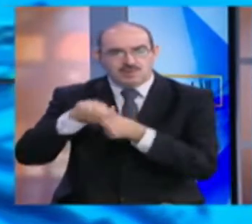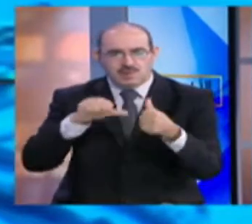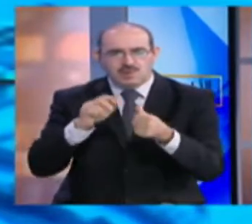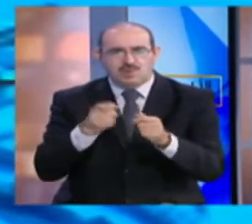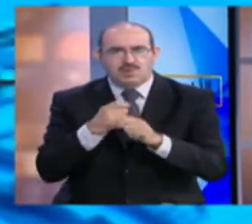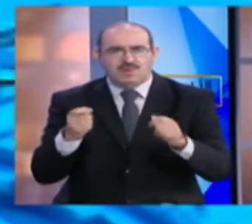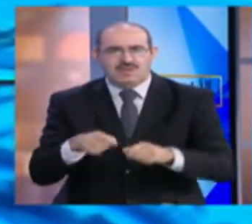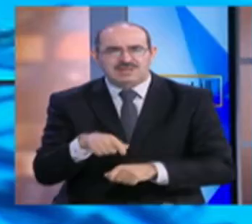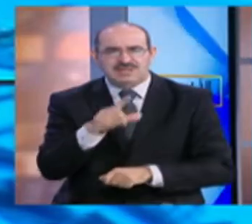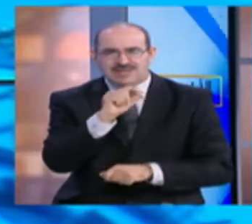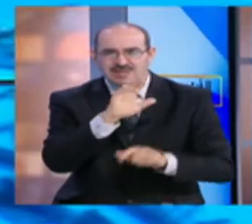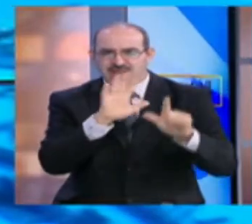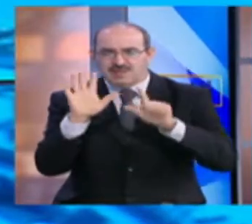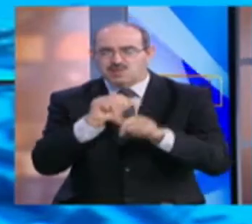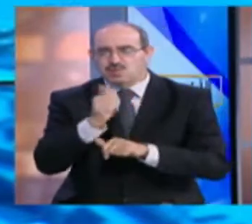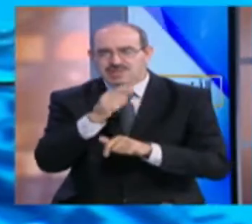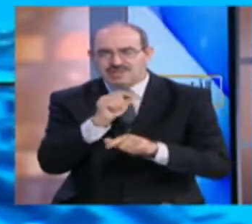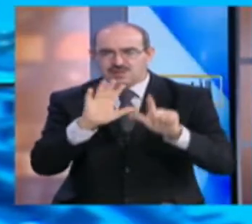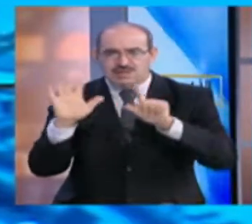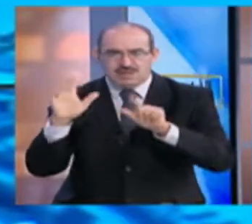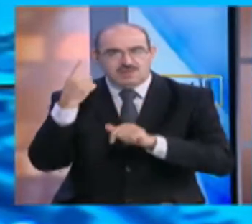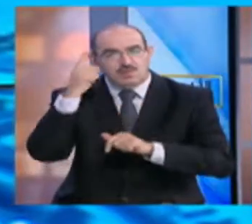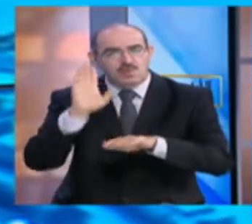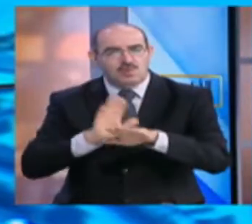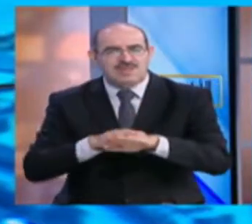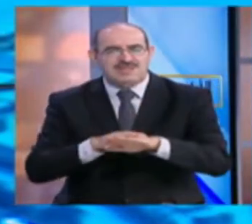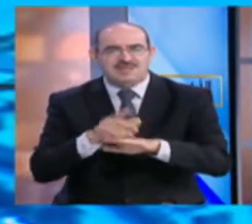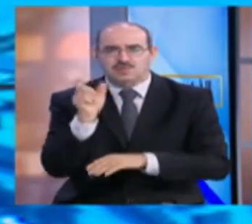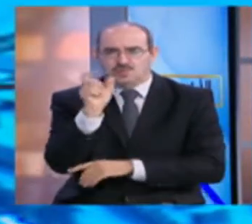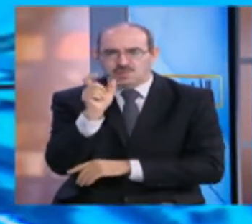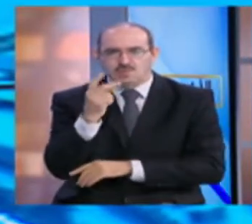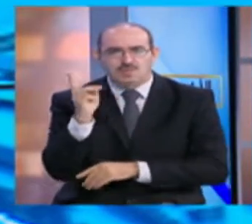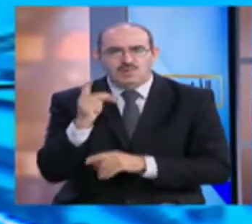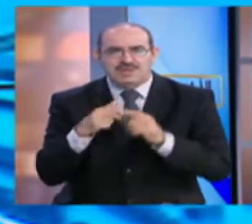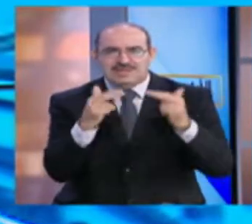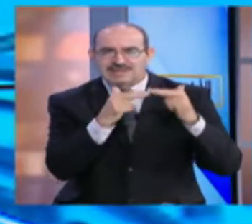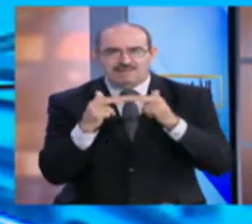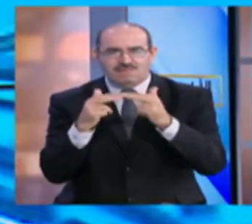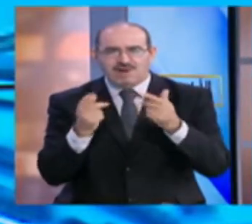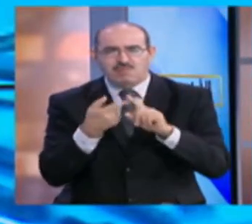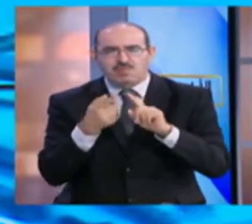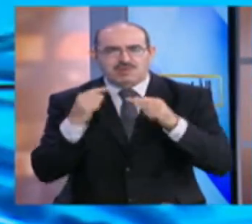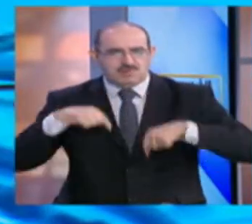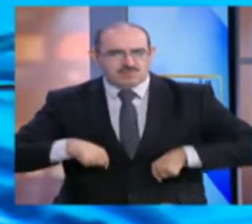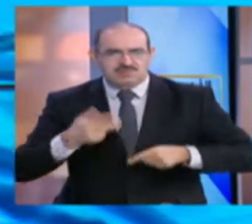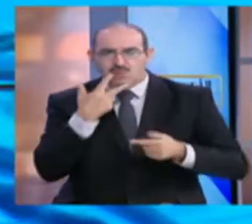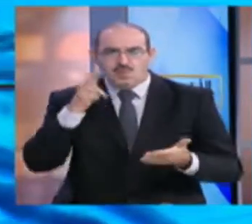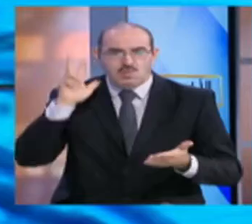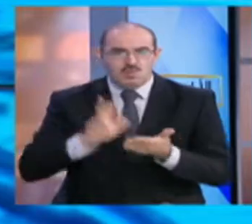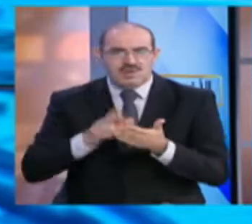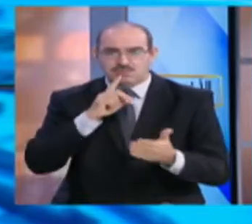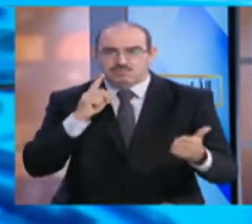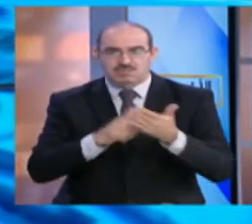العادية 57 بعد المئة لمجلس الجامعة على المستوى الوزاري تبنوا قرار